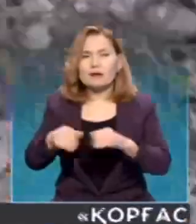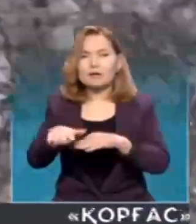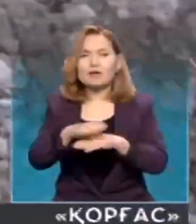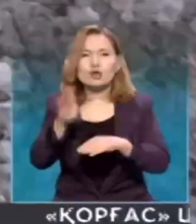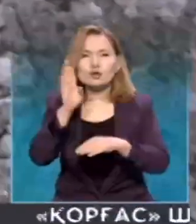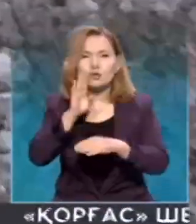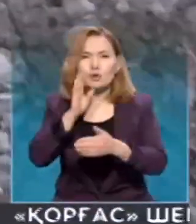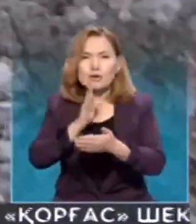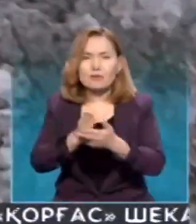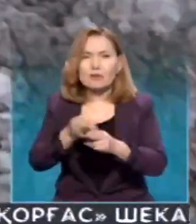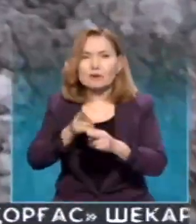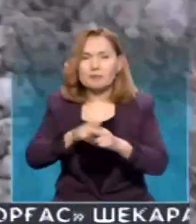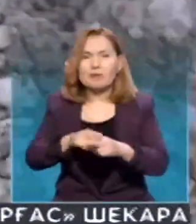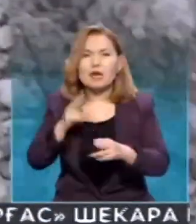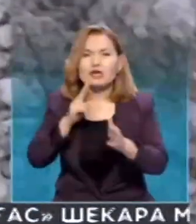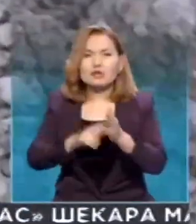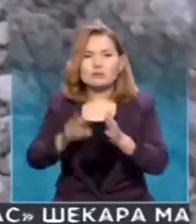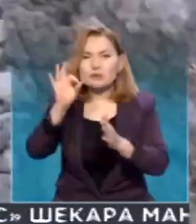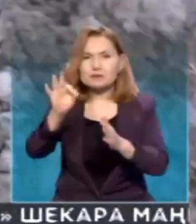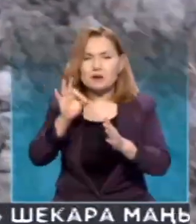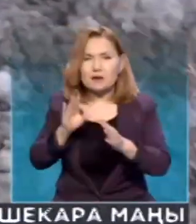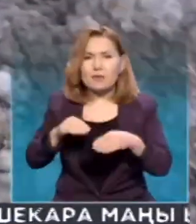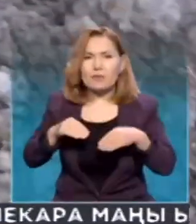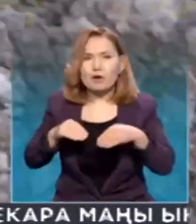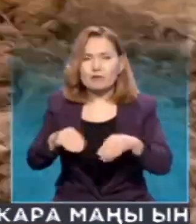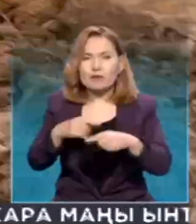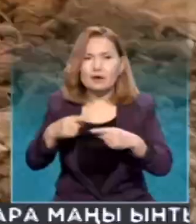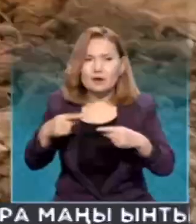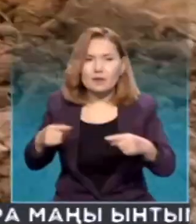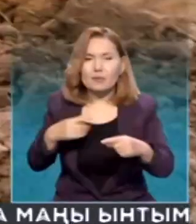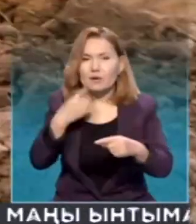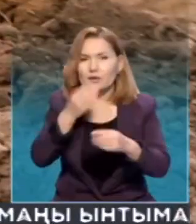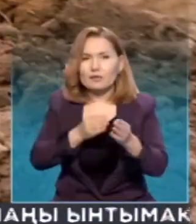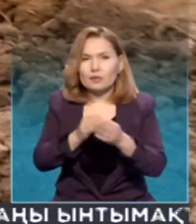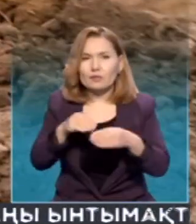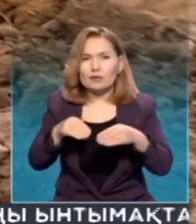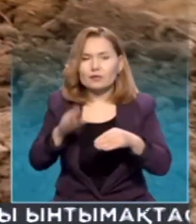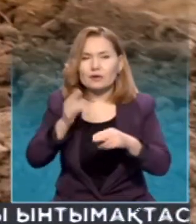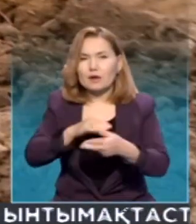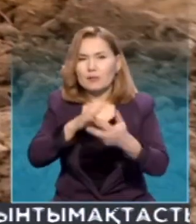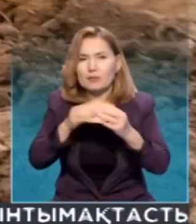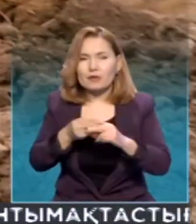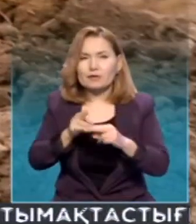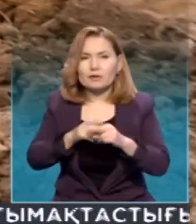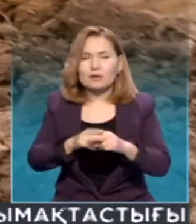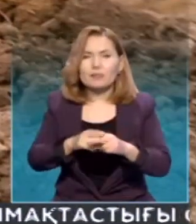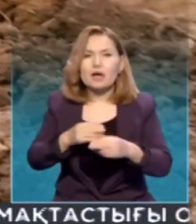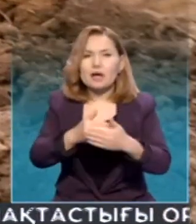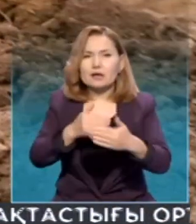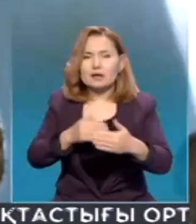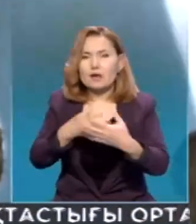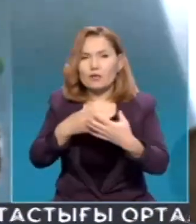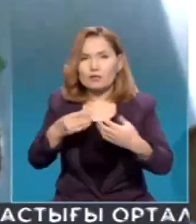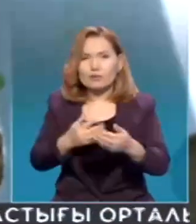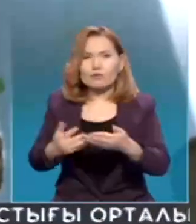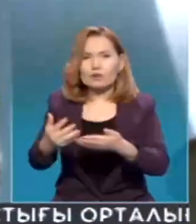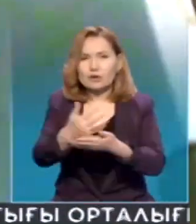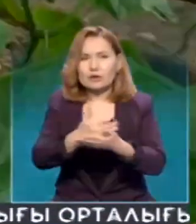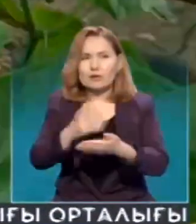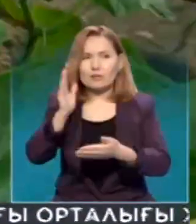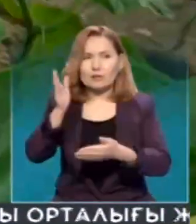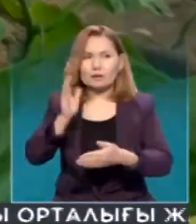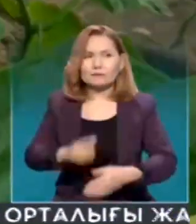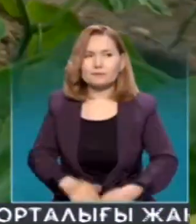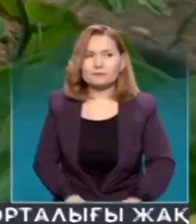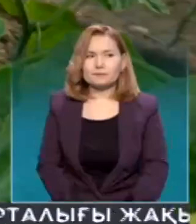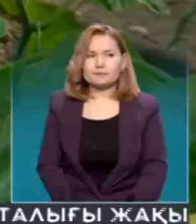жер болса, биыл соның 70%-ына көкөніс пен бақша дақыл егілмек. Оның дені ерте көктемде өнім береді. Ғани Қалмаханов, Нұрлан